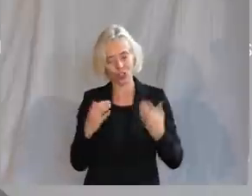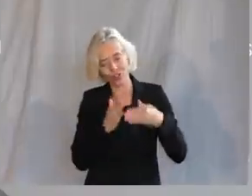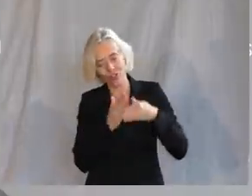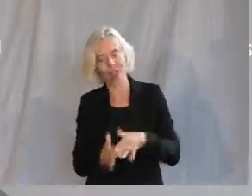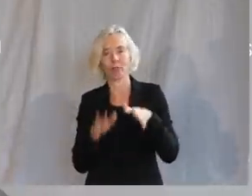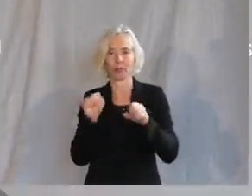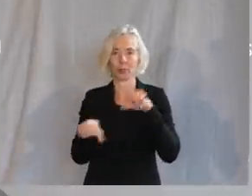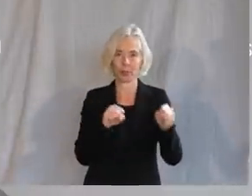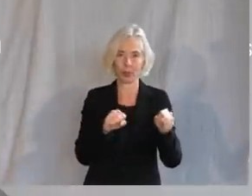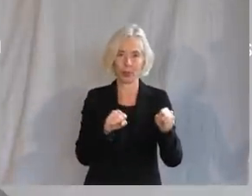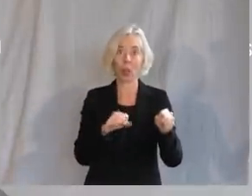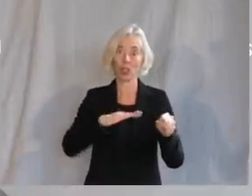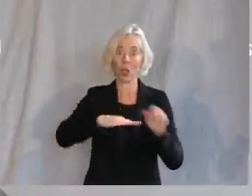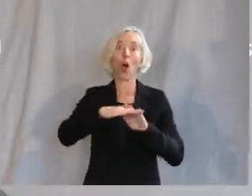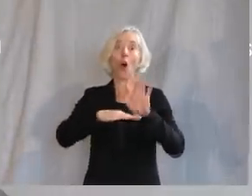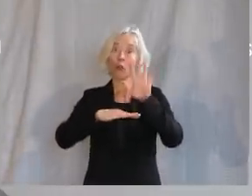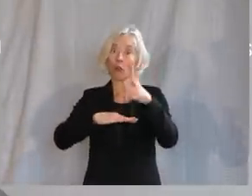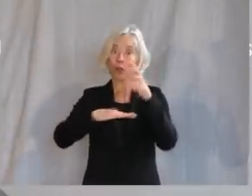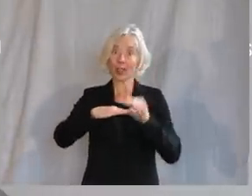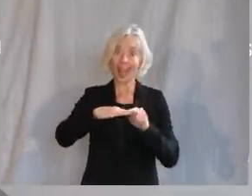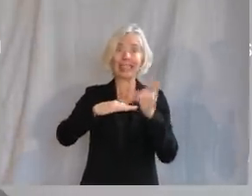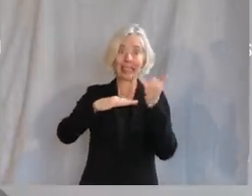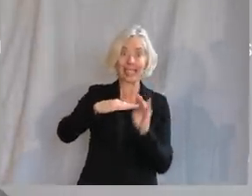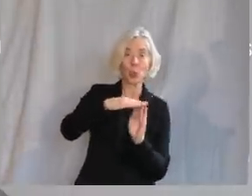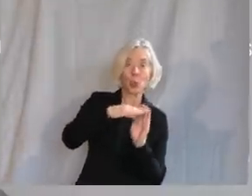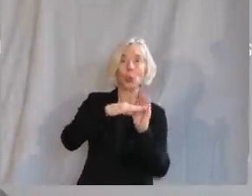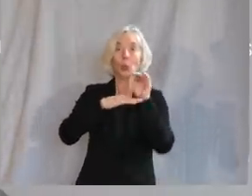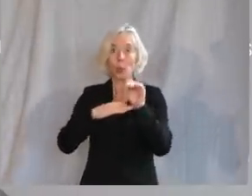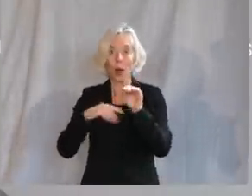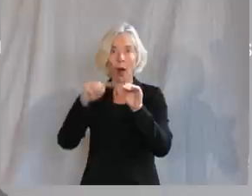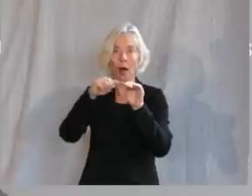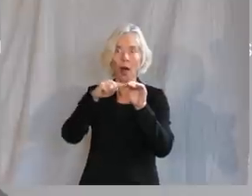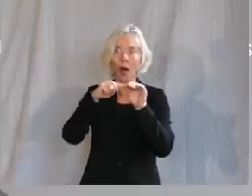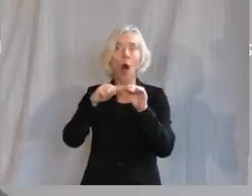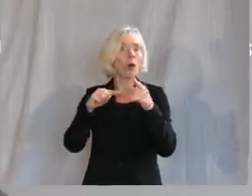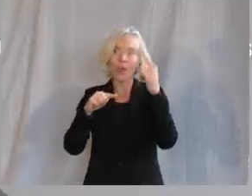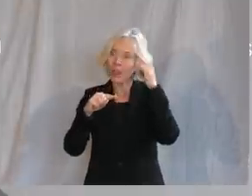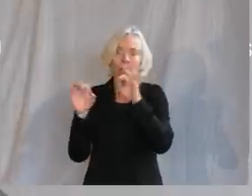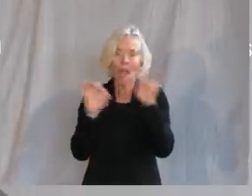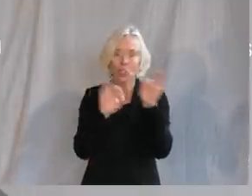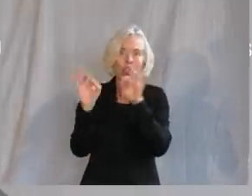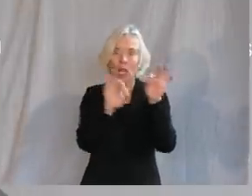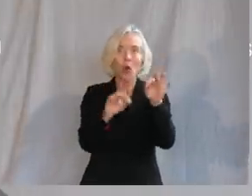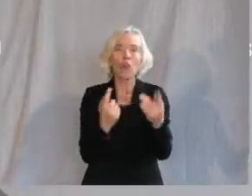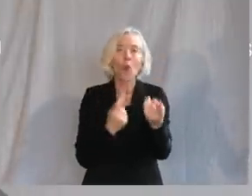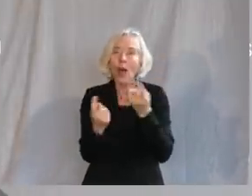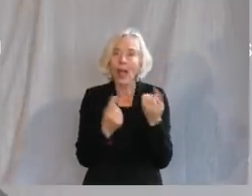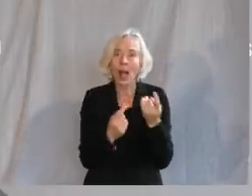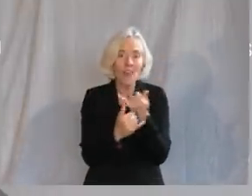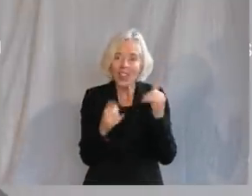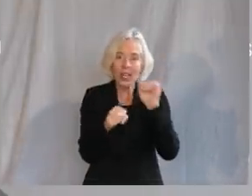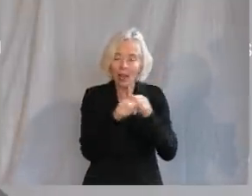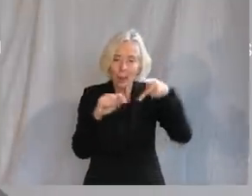mehr genau wissen, wo es passiert ist, dann wird es eben auch schwierig, die Infektionsketten zu durchbrechen